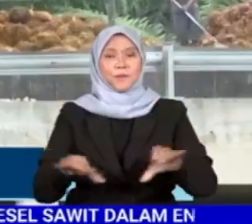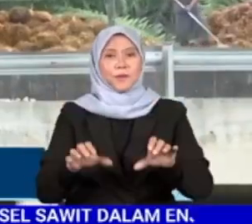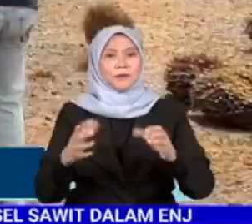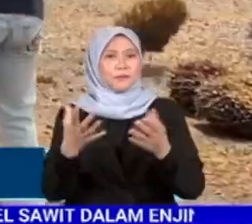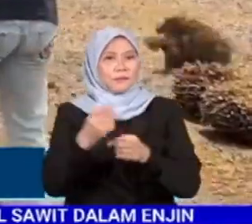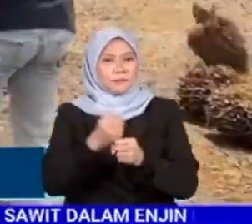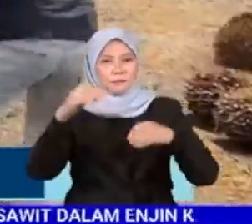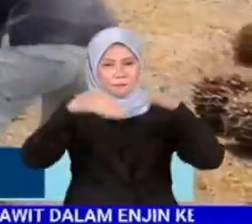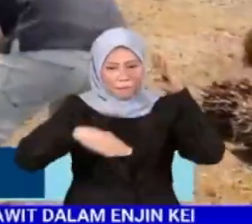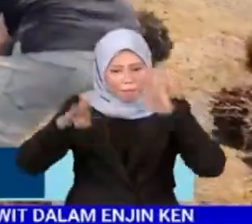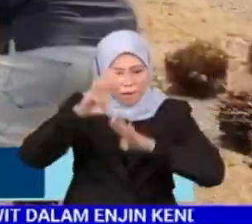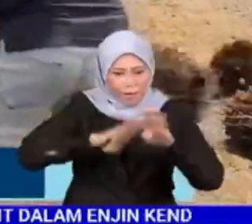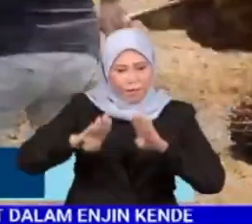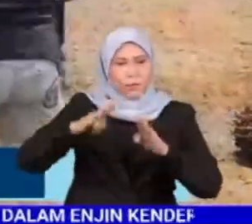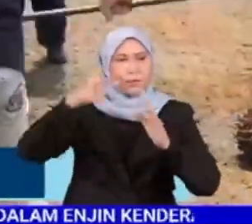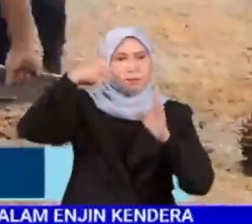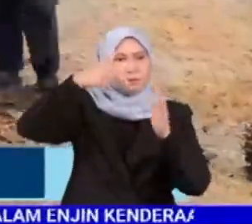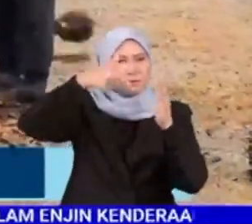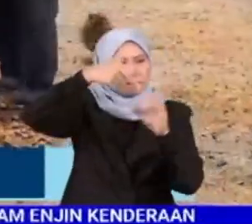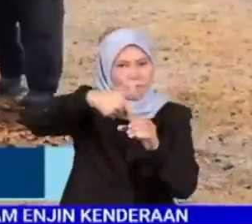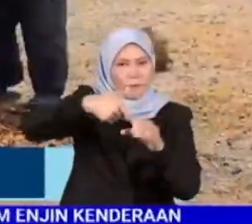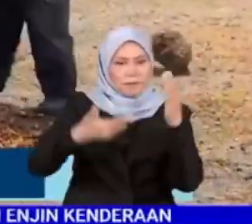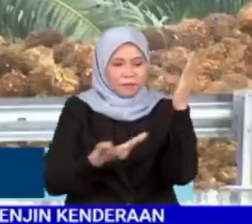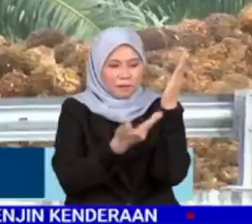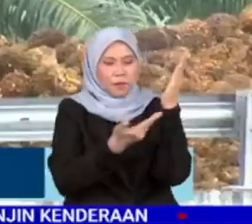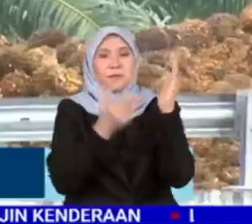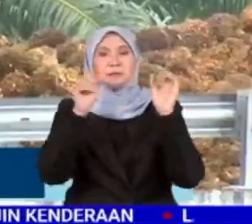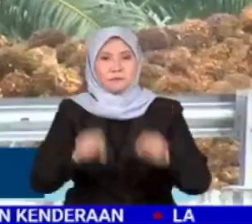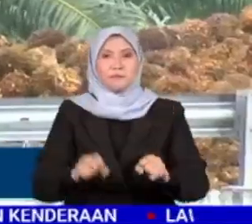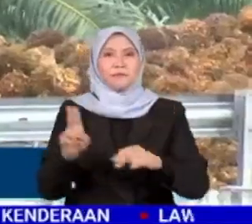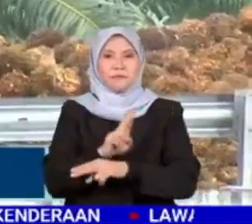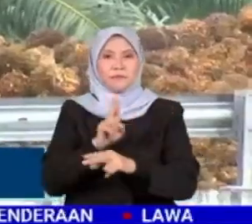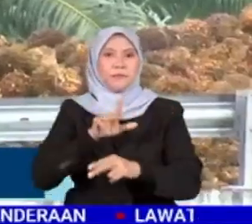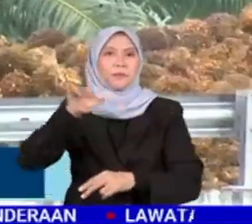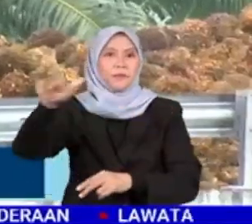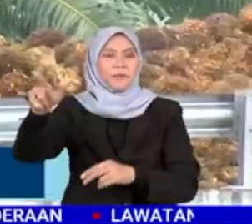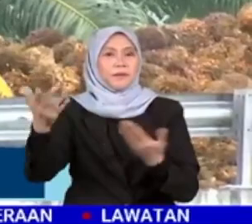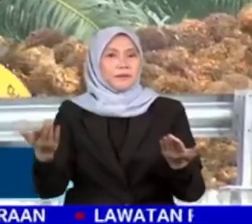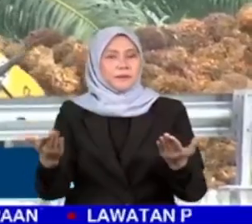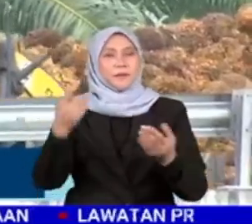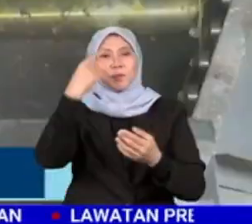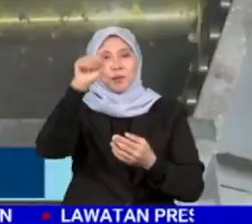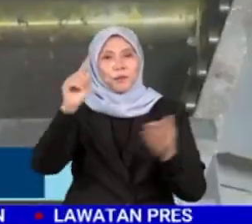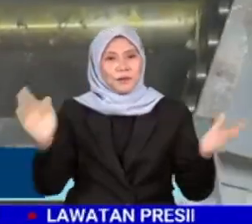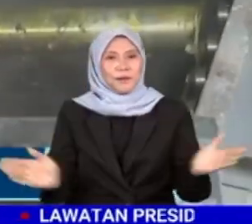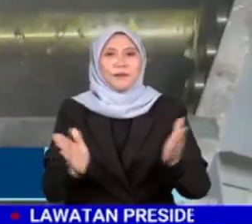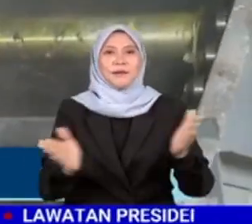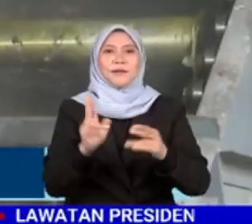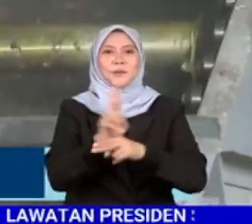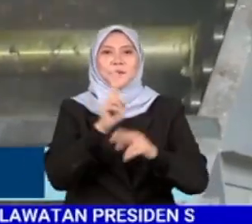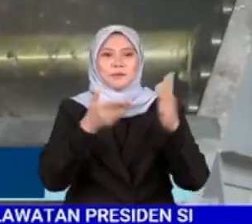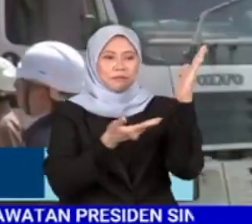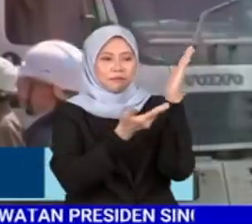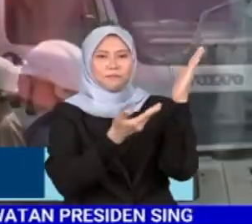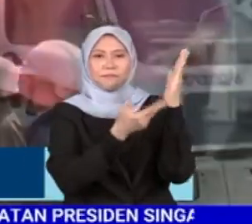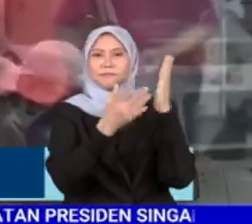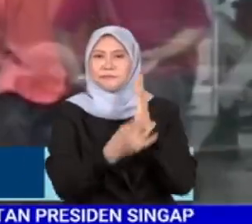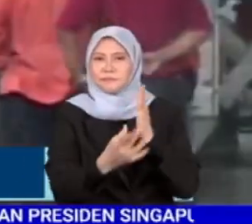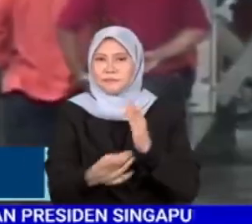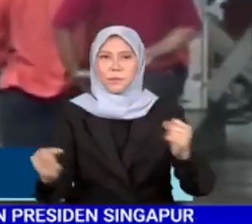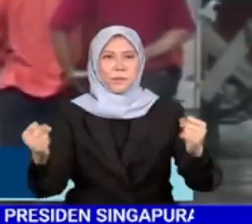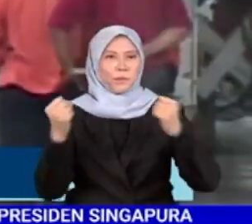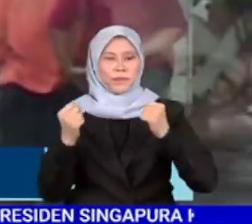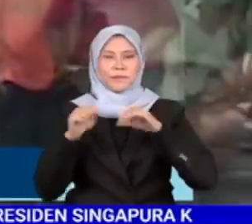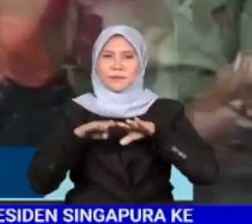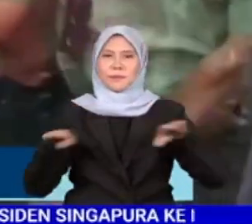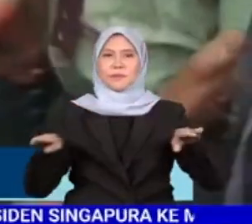penghasilan biojet sawit sebagai bahan api penerbangan mampan. Ia langkah strategik bagi galakkan penggunaan minyak sawit selain kukuh